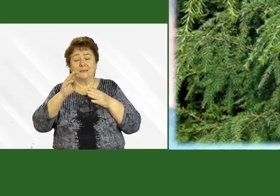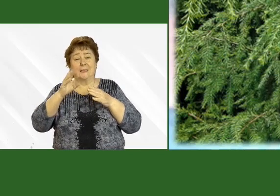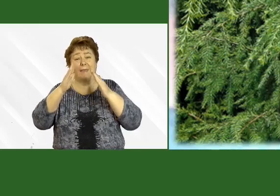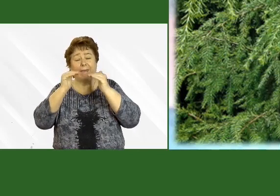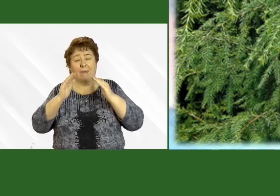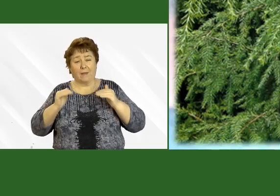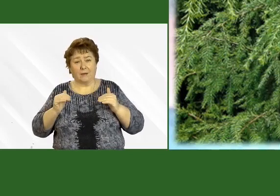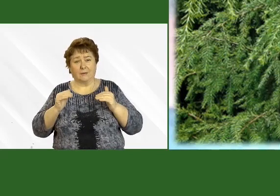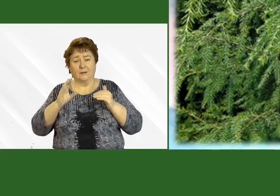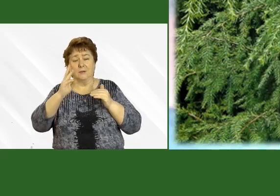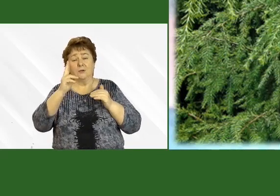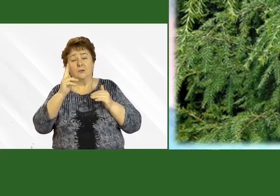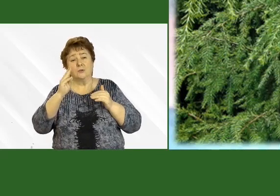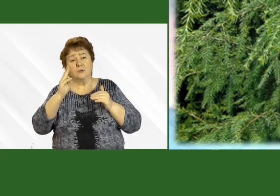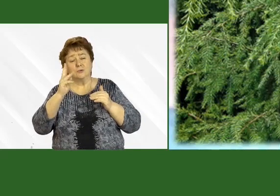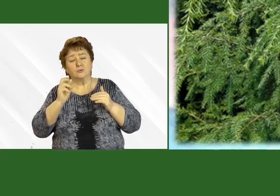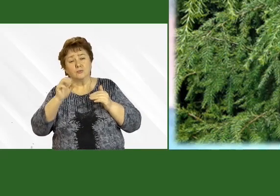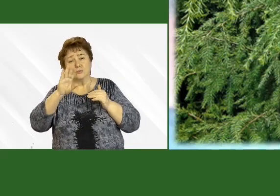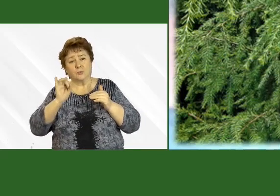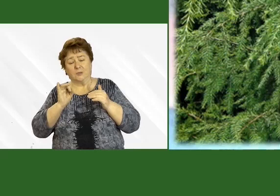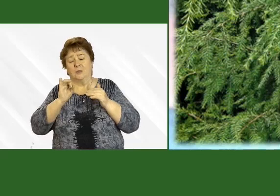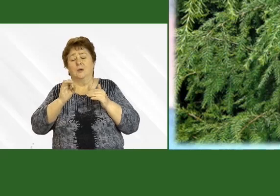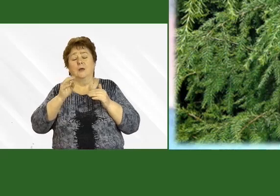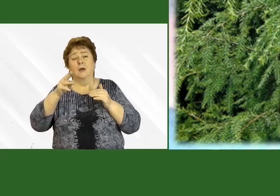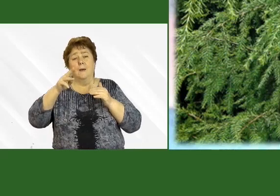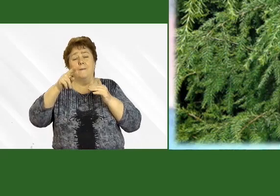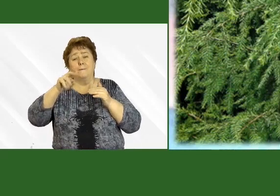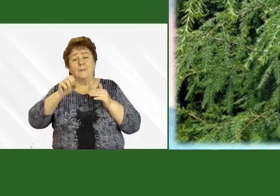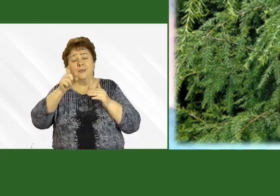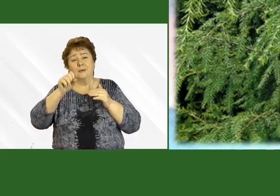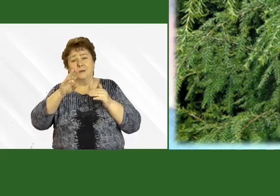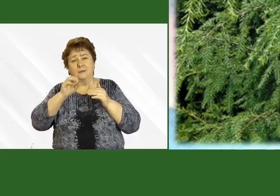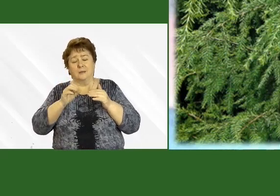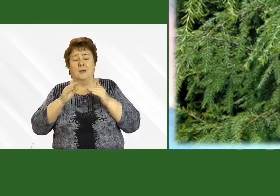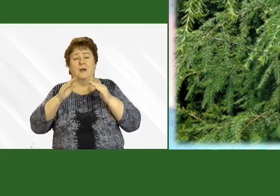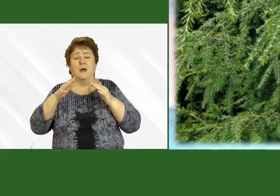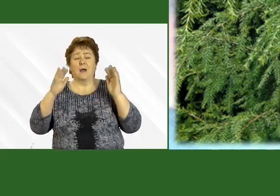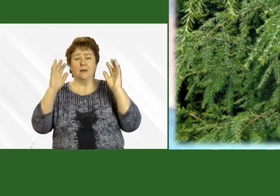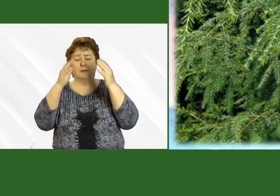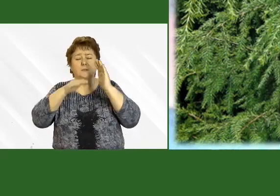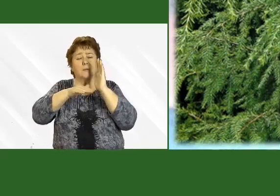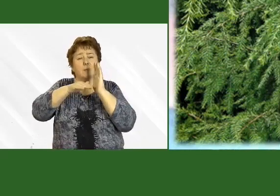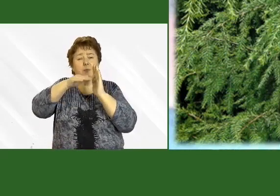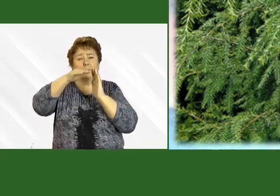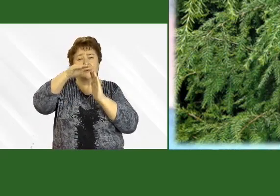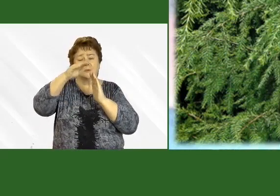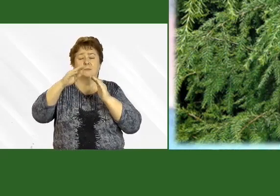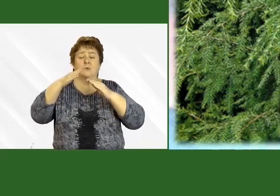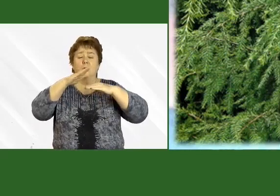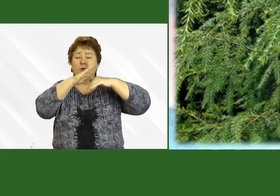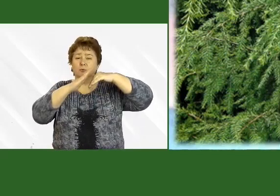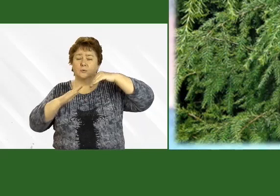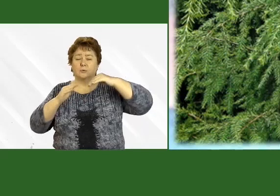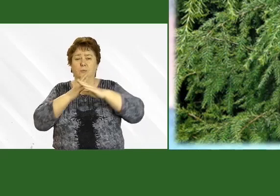ели суги дугласова пихта леса поднимаются по склонам гор до